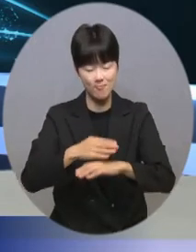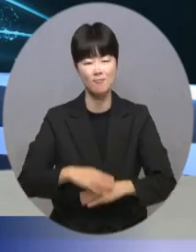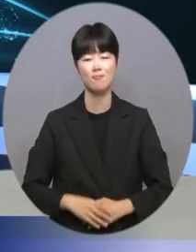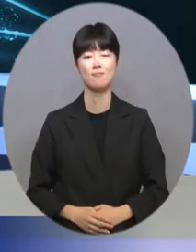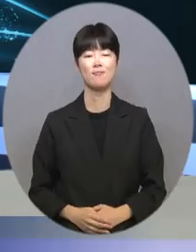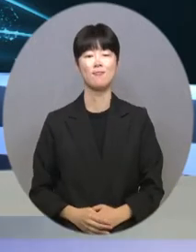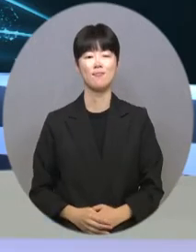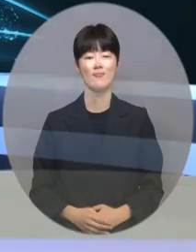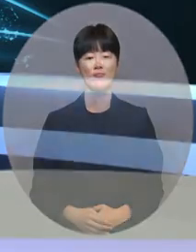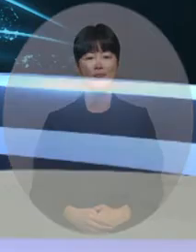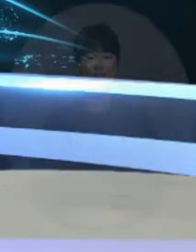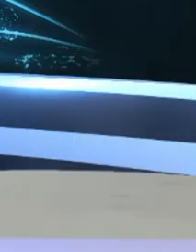고맙습니다